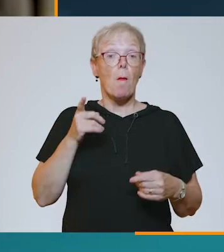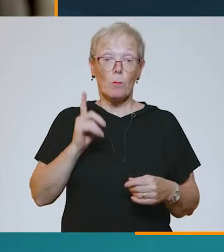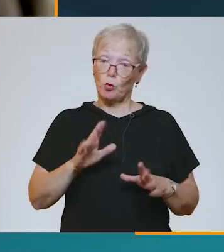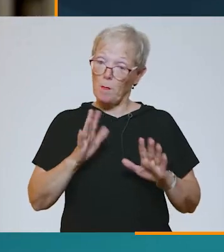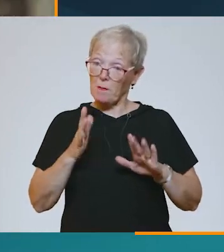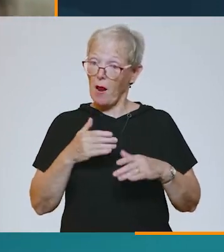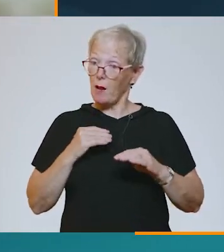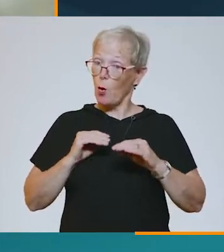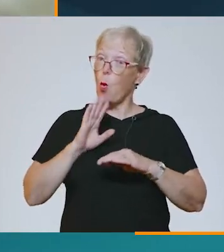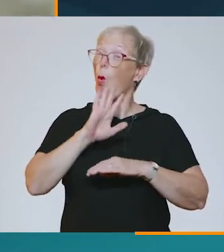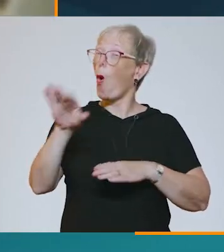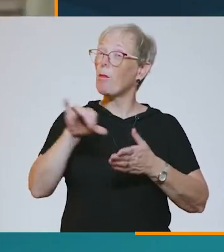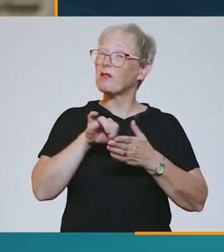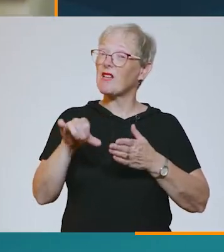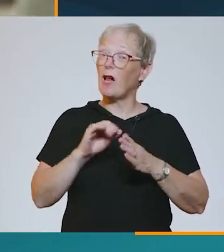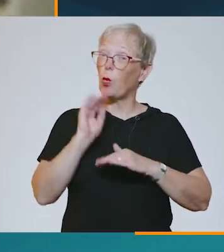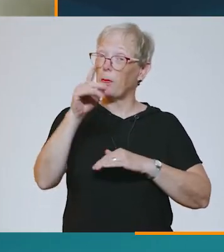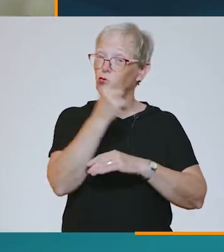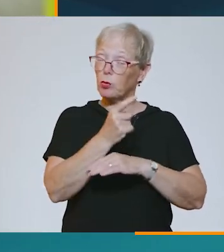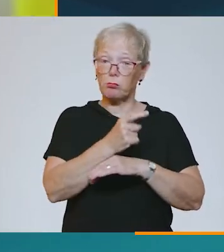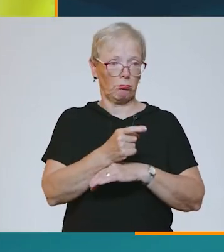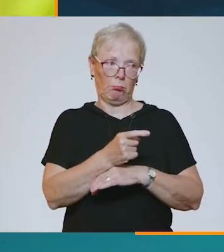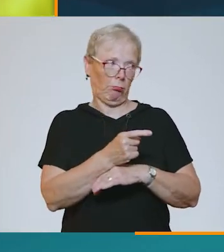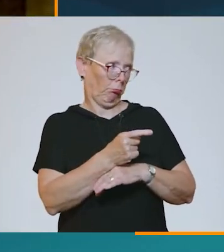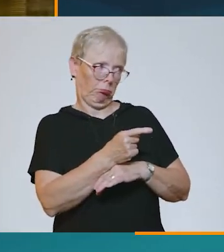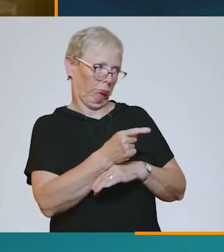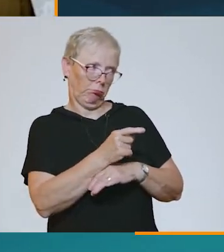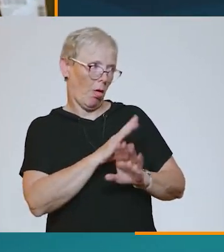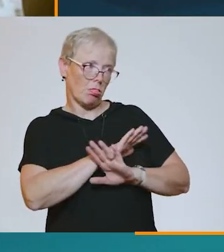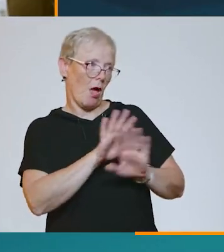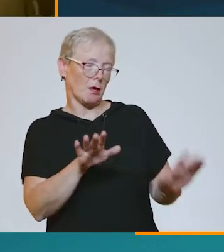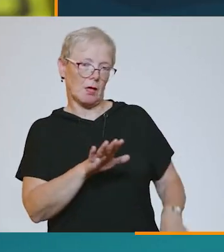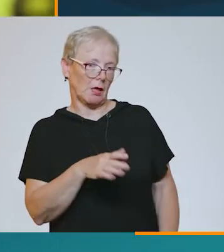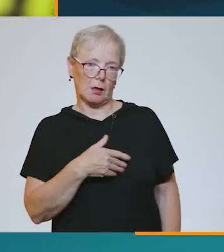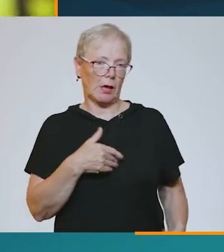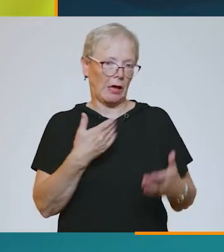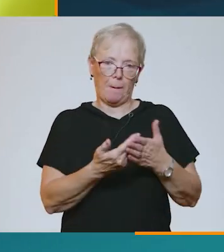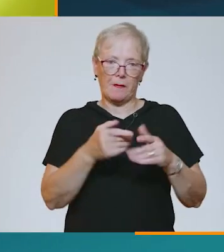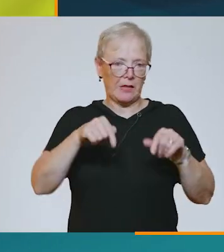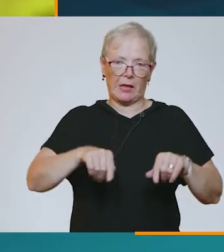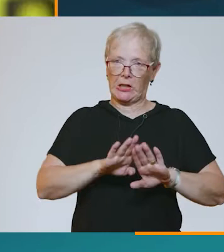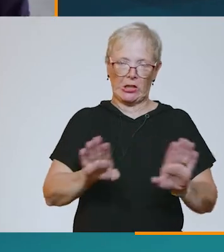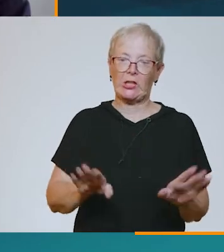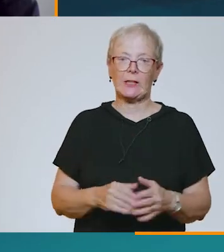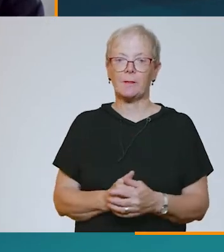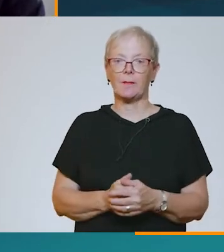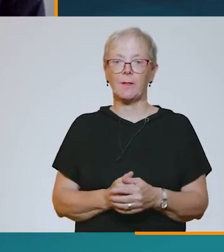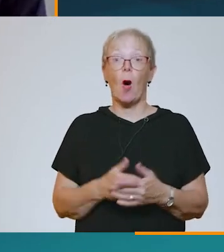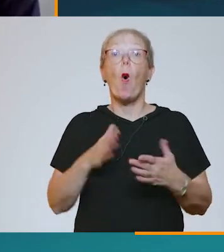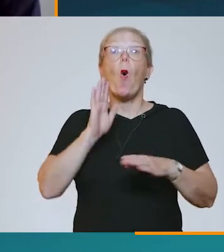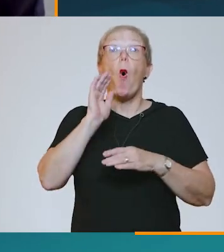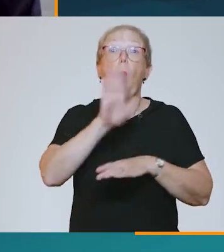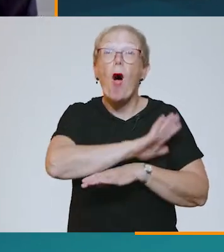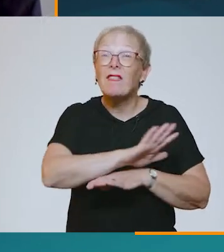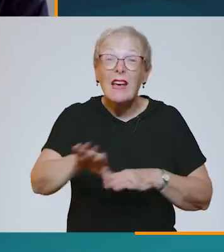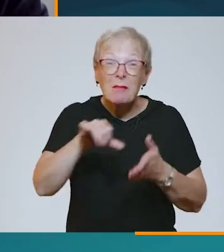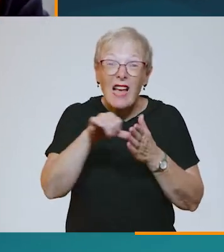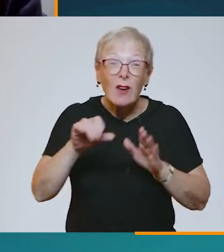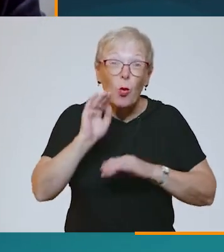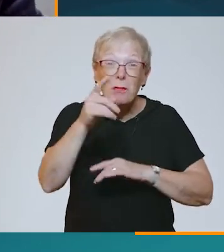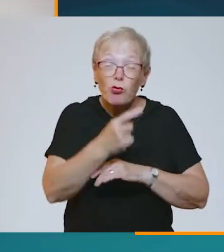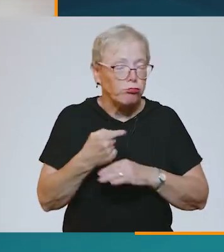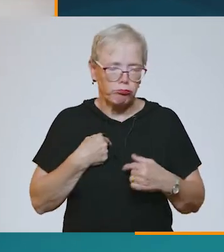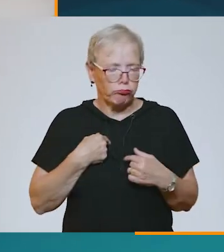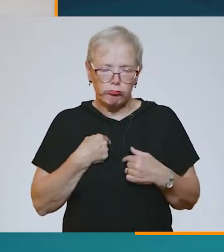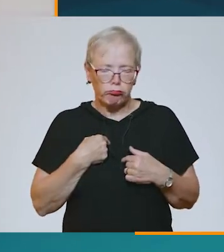manchmal unbezahlte Überstunden machen? Nein, gibt's sowas nicht. Nein. Unbezahlte Überstunden? Ja.